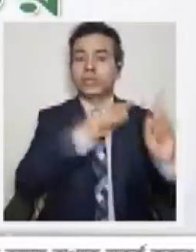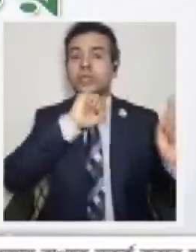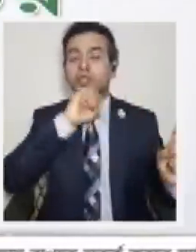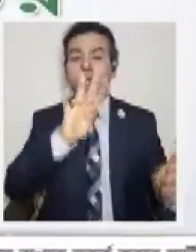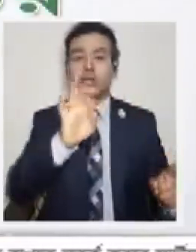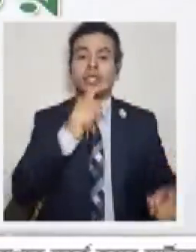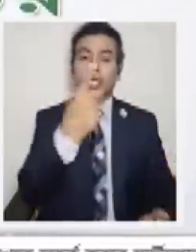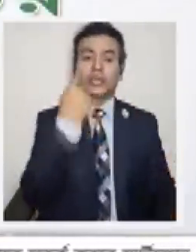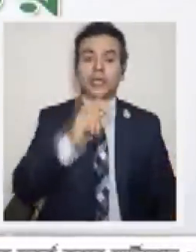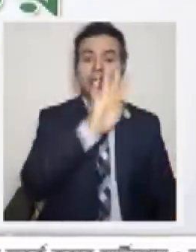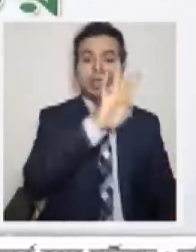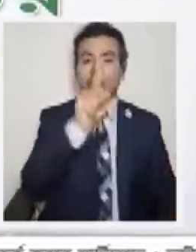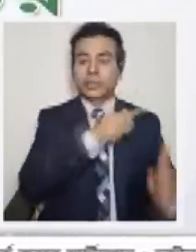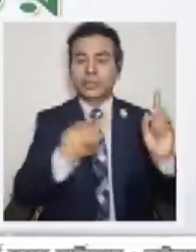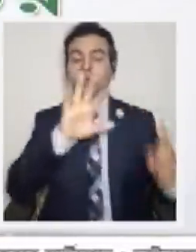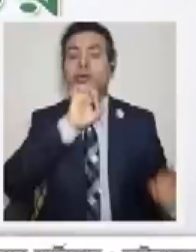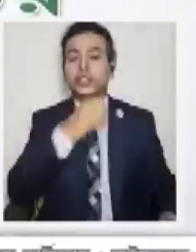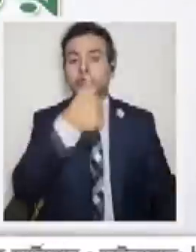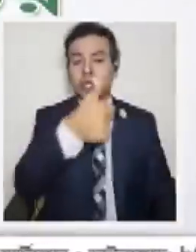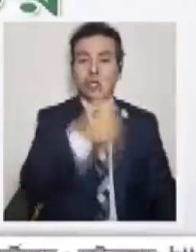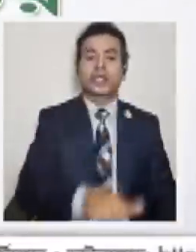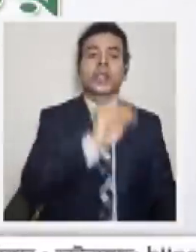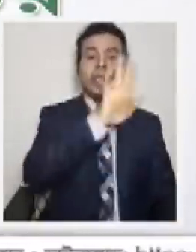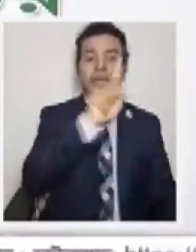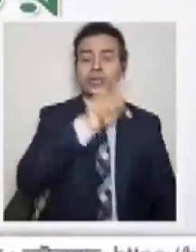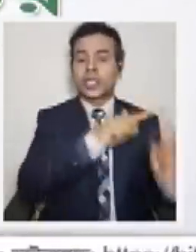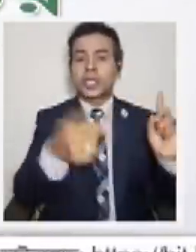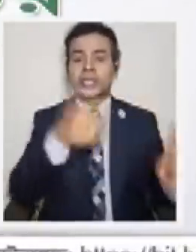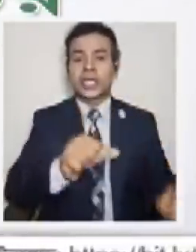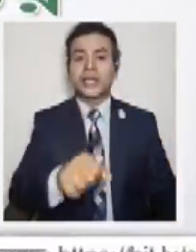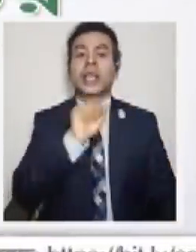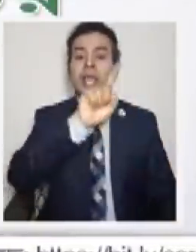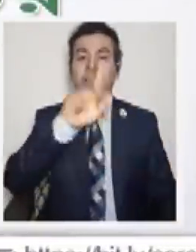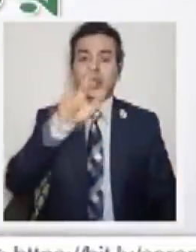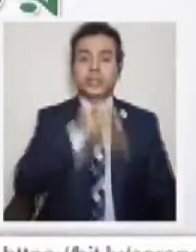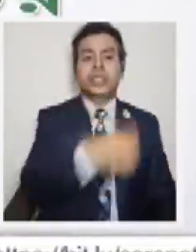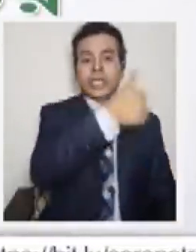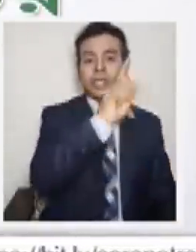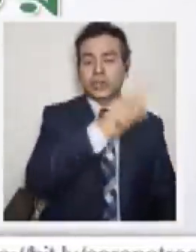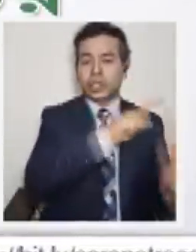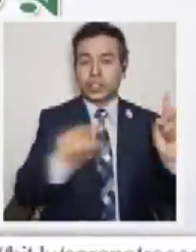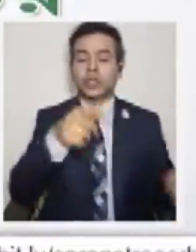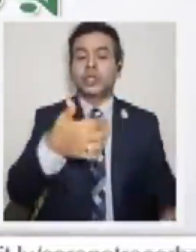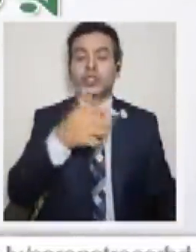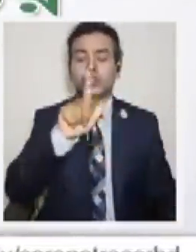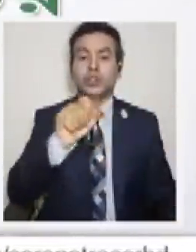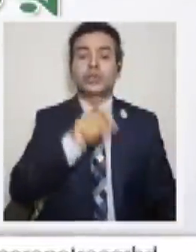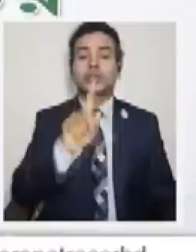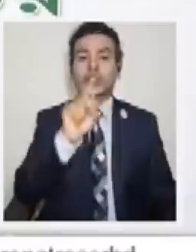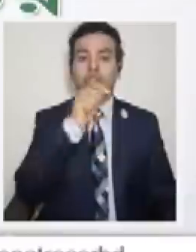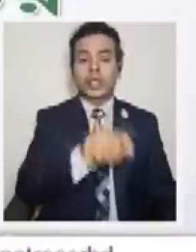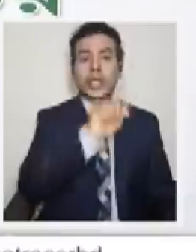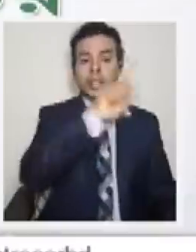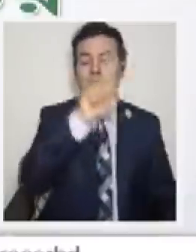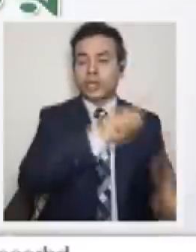বয়স বিভাজনে 11 থেকে 20 বছরে 1 জন, 31 থেকে 40 1 জন, 41 থেকে 50 6 জন, 51 থেকে 60